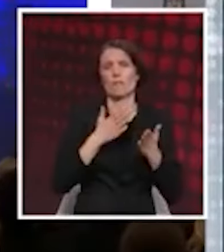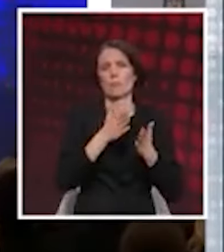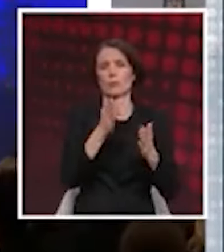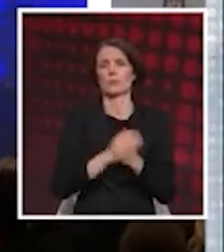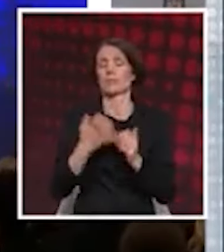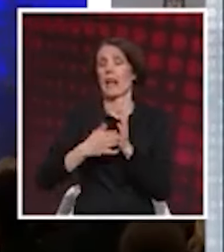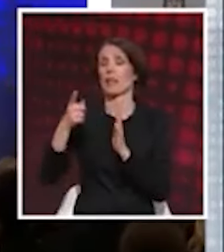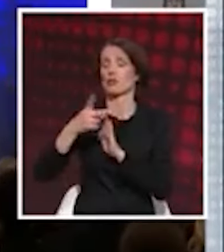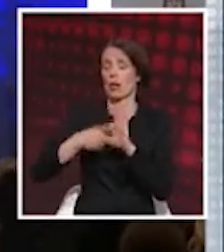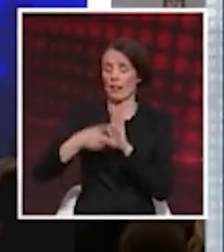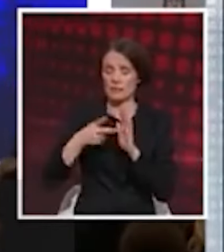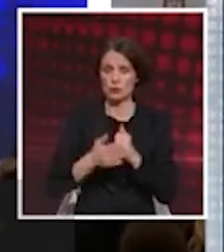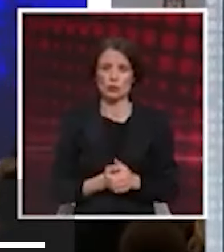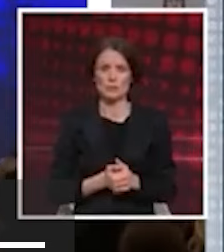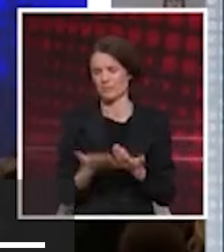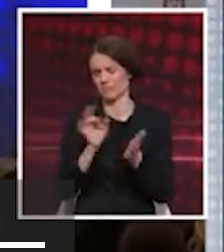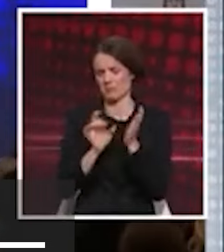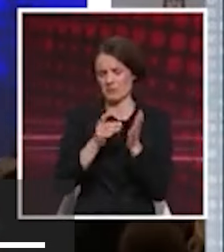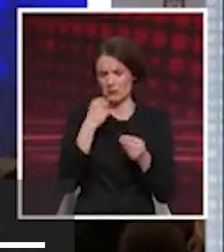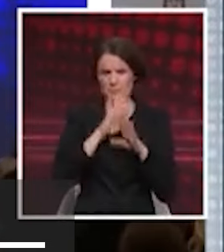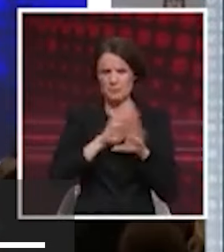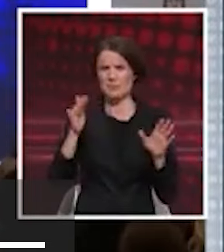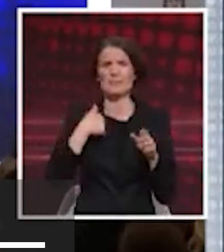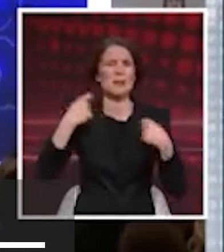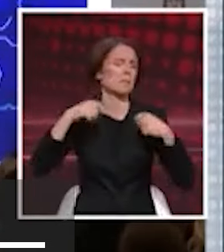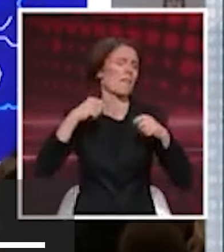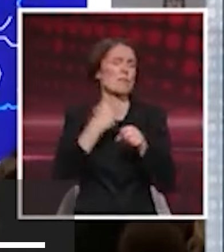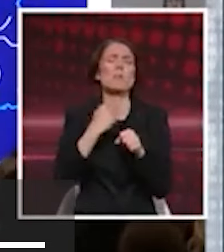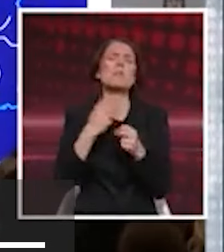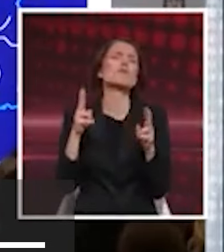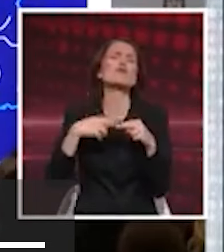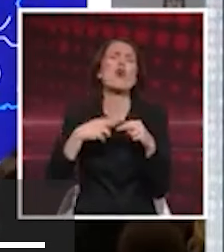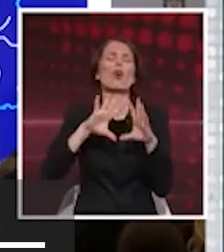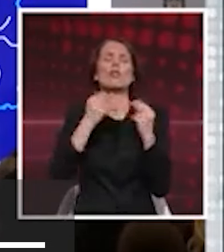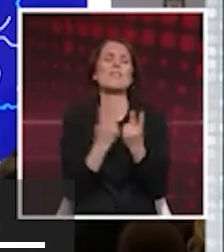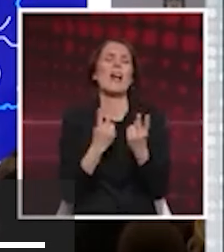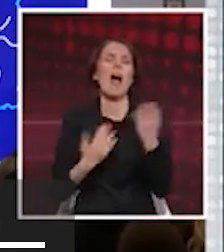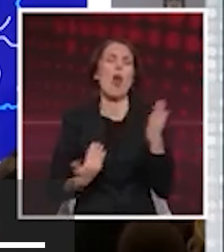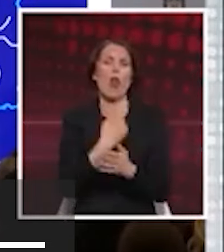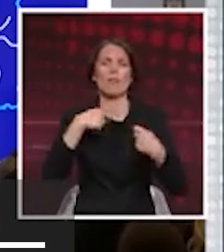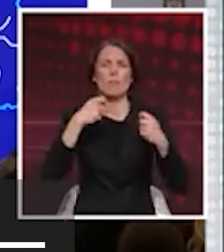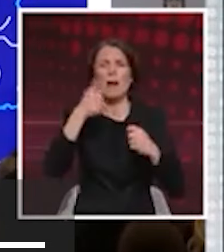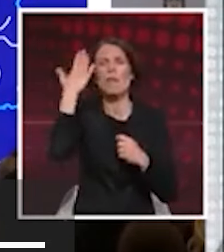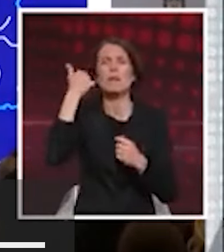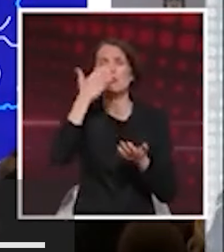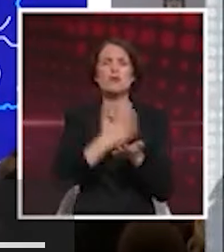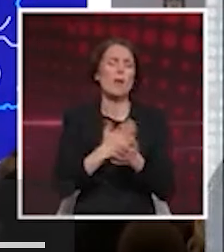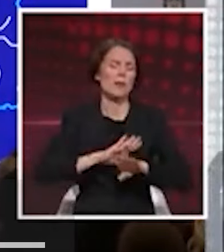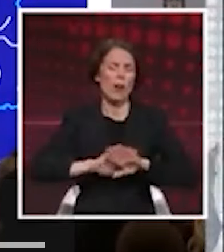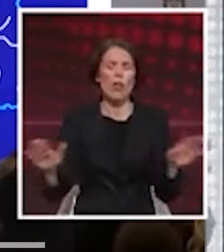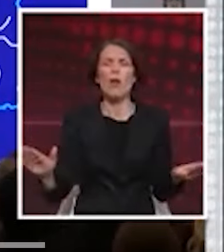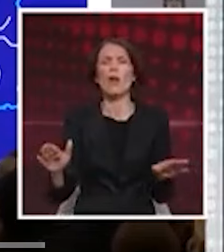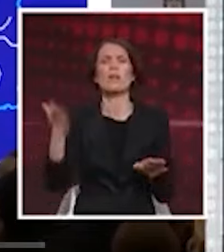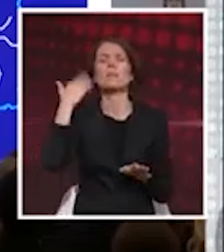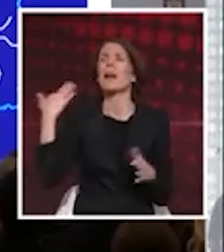Želaznička infrastruktura, da ubrzam, gotovo sve gradimo. Kao da gradimo sve novo, nije važno ovo što je bilo, bilo i uglavnom nula kilometara